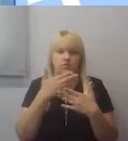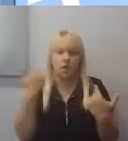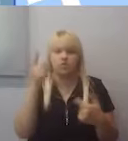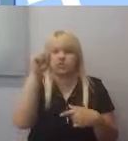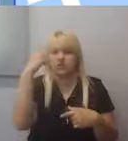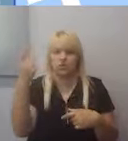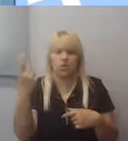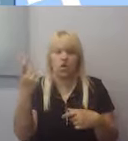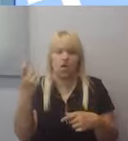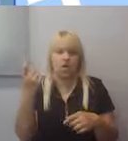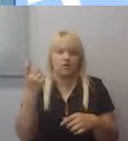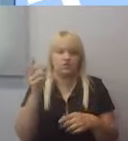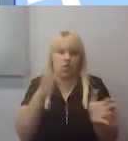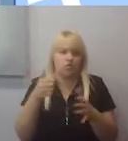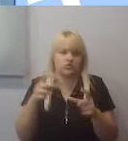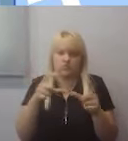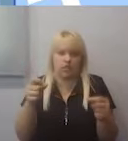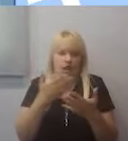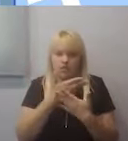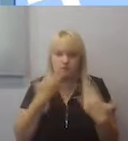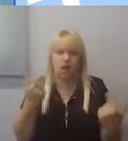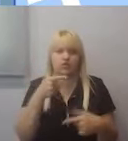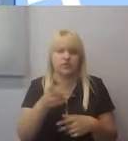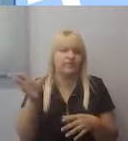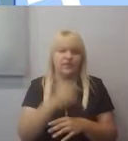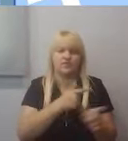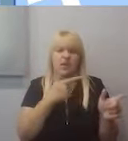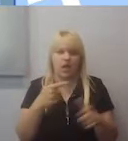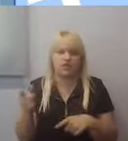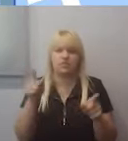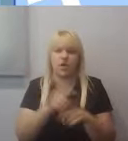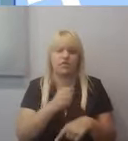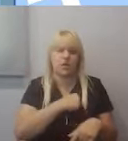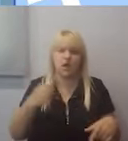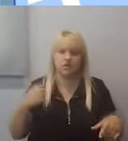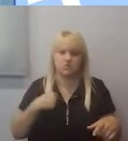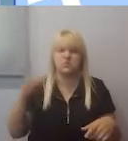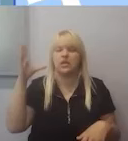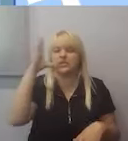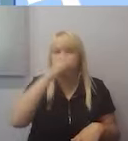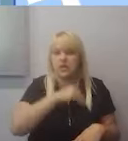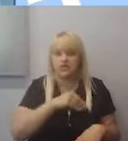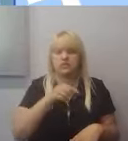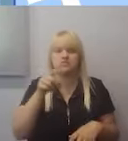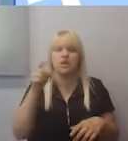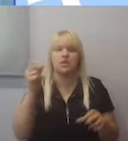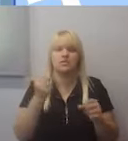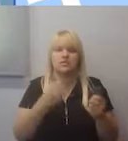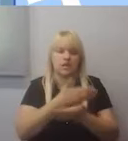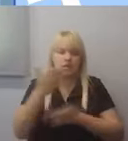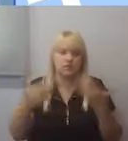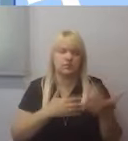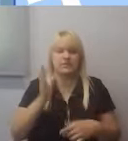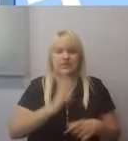mums visa šī mūsu gatavība arī armijas iespējas darbā cietušajiem ir saistīts ar mūsu